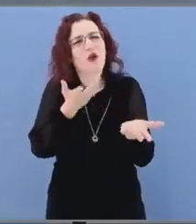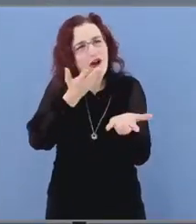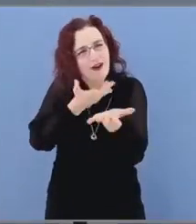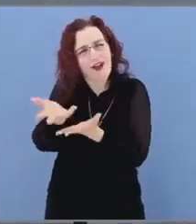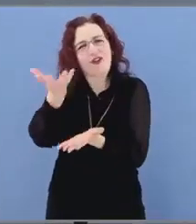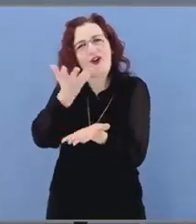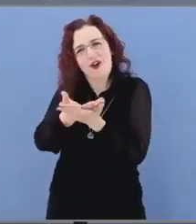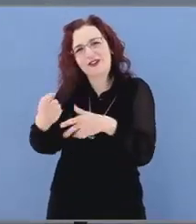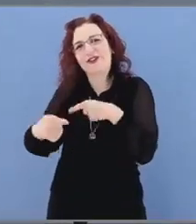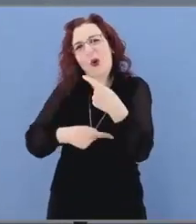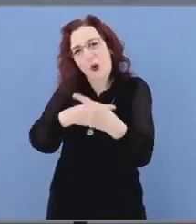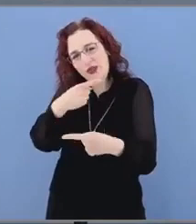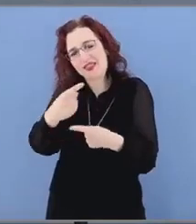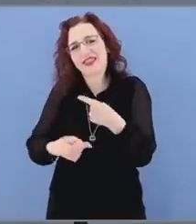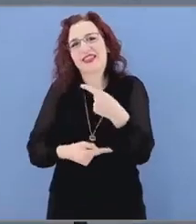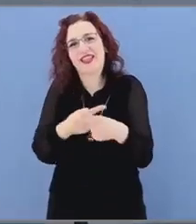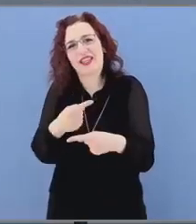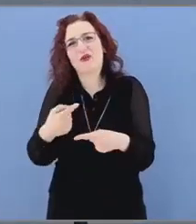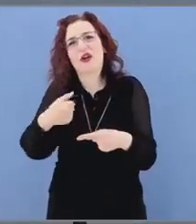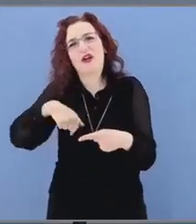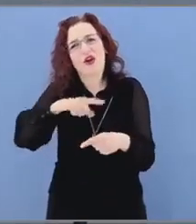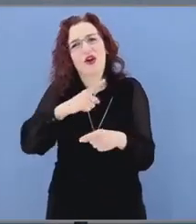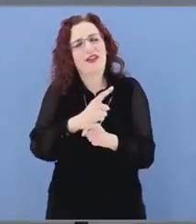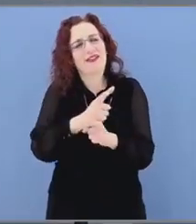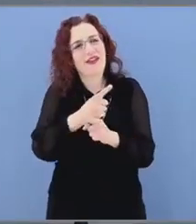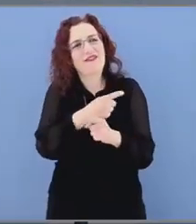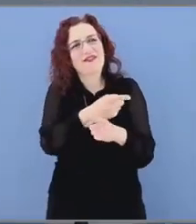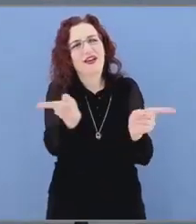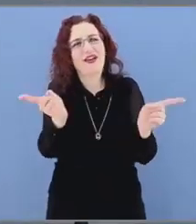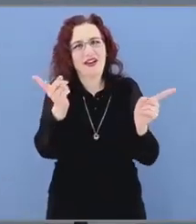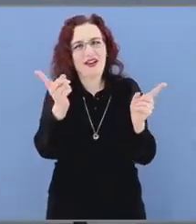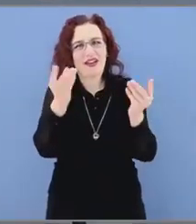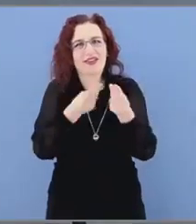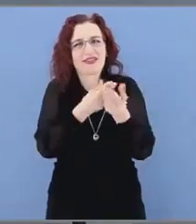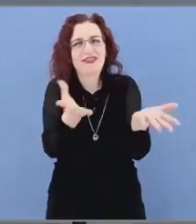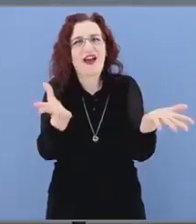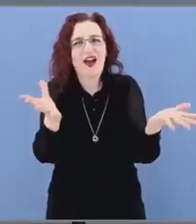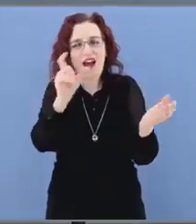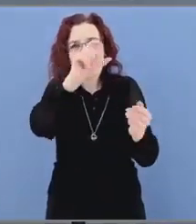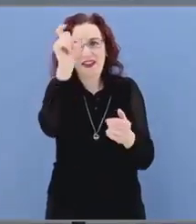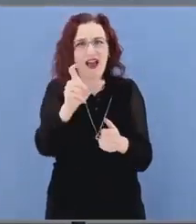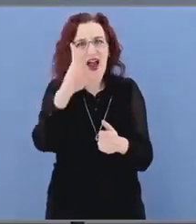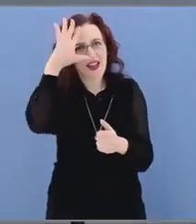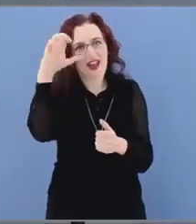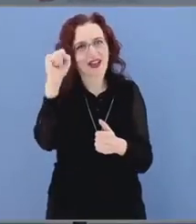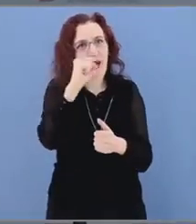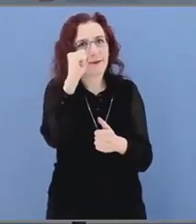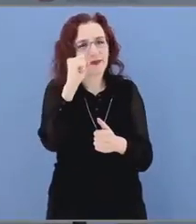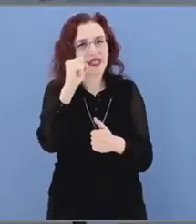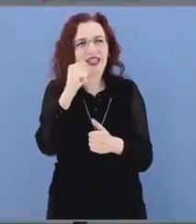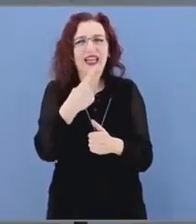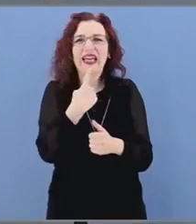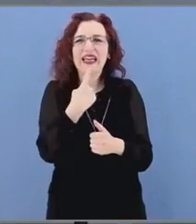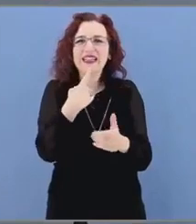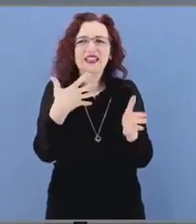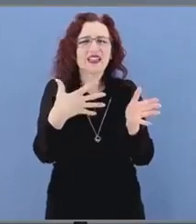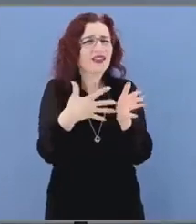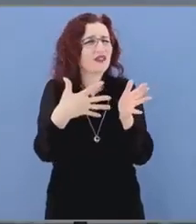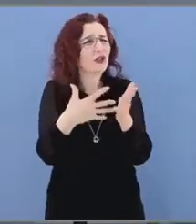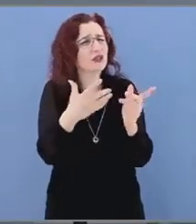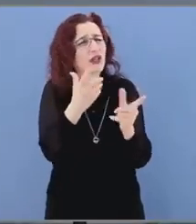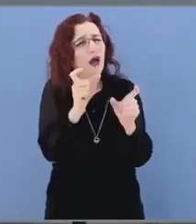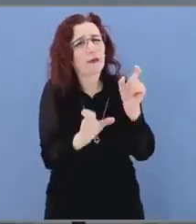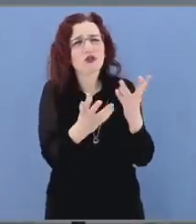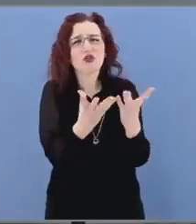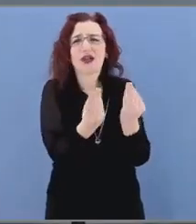capire all'Italia, faremo capire a tanti che si trovano in difficoltà che se c'è convinzione, se c'è